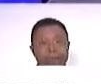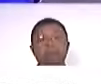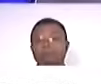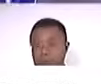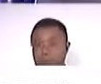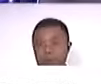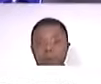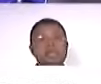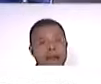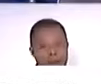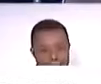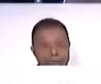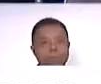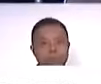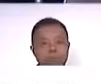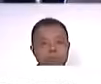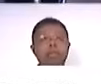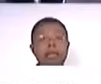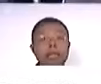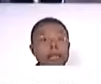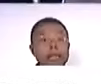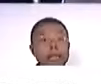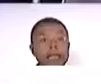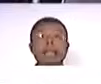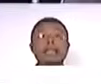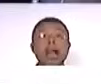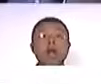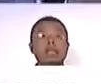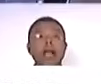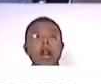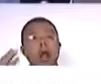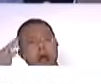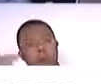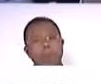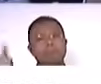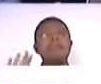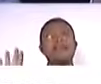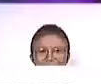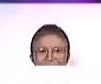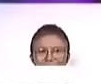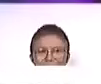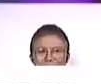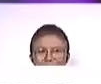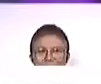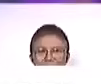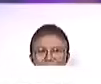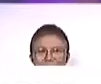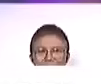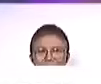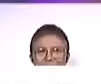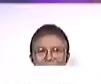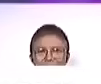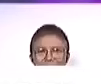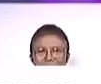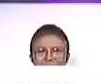itu tadi tugas besar dari kandidat sampai sawapres adalah bukan mencari istilah yang sulit tetapi mencari eh apa kata-kata